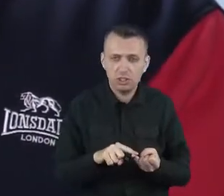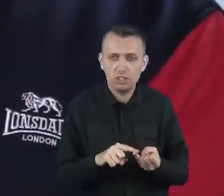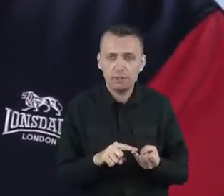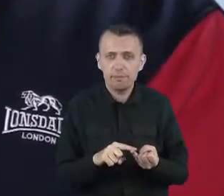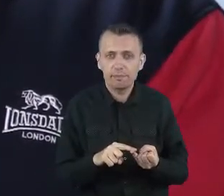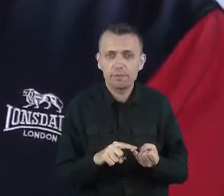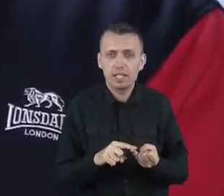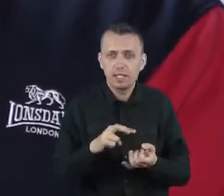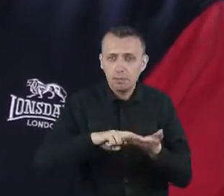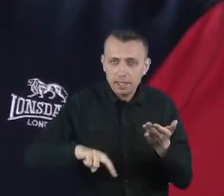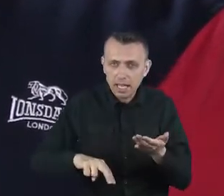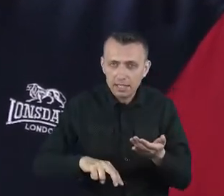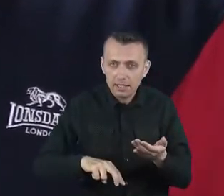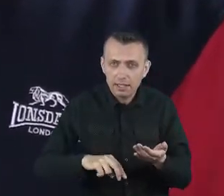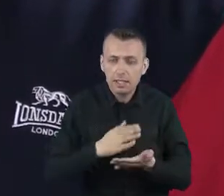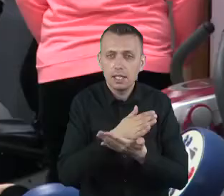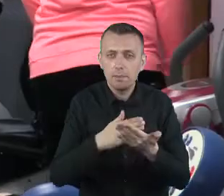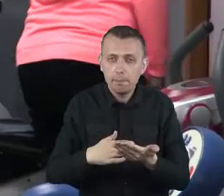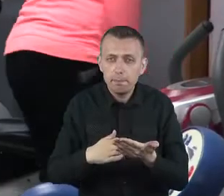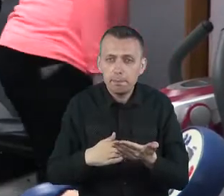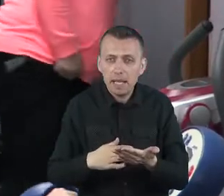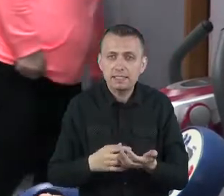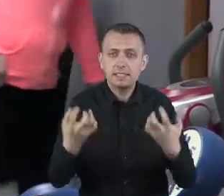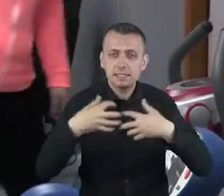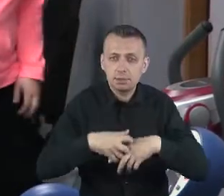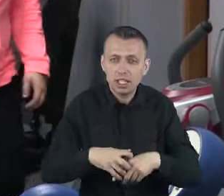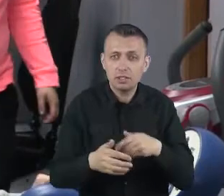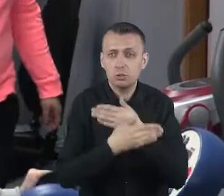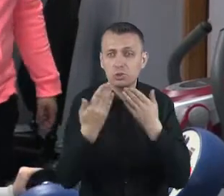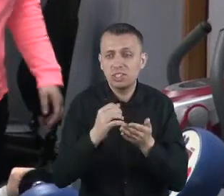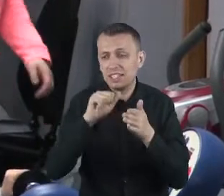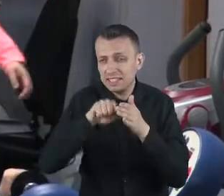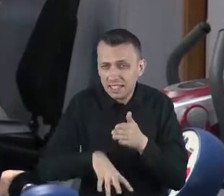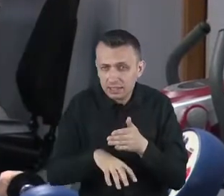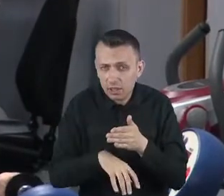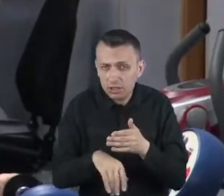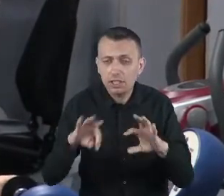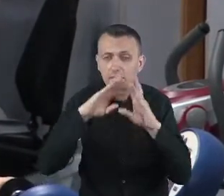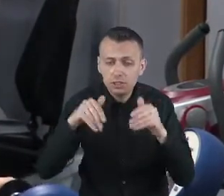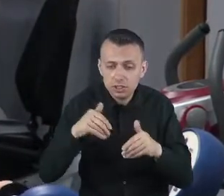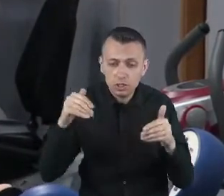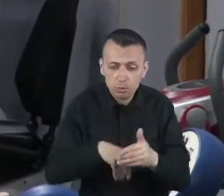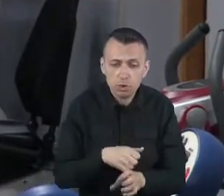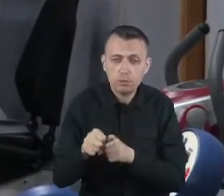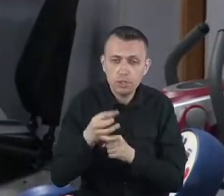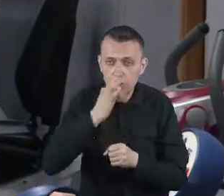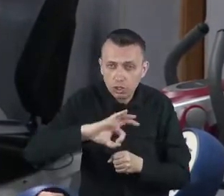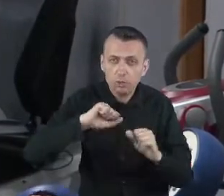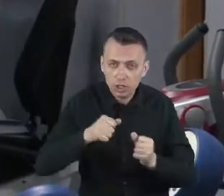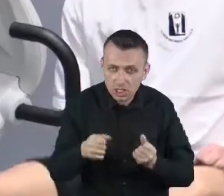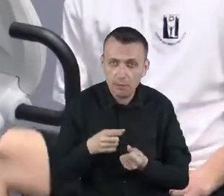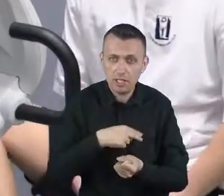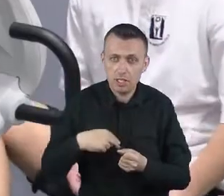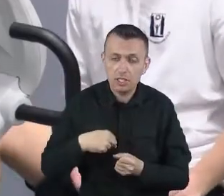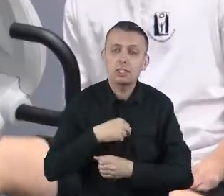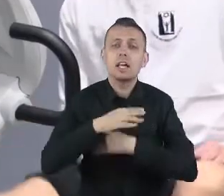dzień dla nich jest stracony, tak? Więc dzień bez sprzętu tak naprawdę dniem stracony, więc te dzieci muszą pracować, a ten sprzęt musi być sprawny, więc po to jest akcja Łączy nas jeden